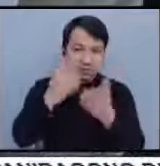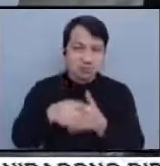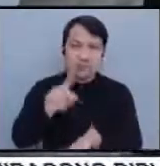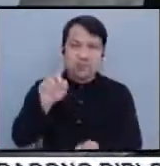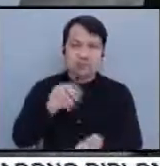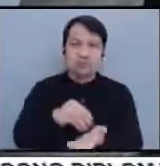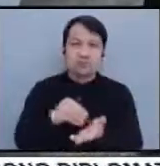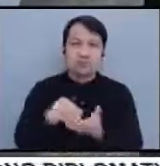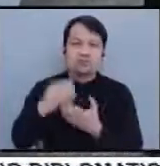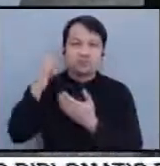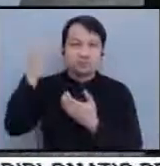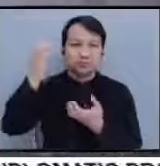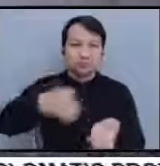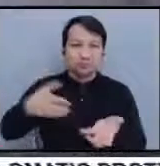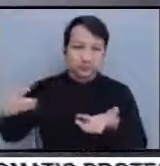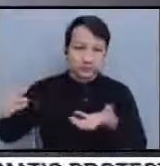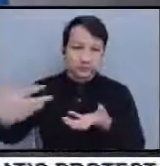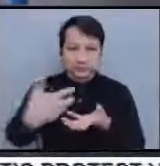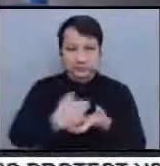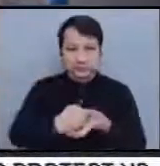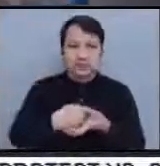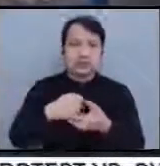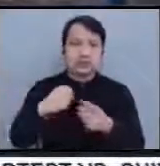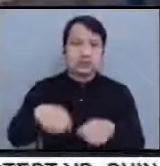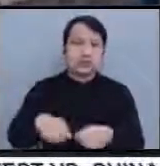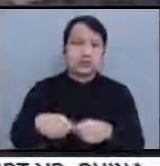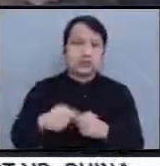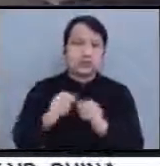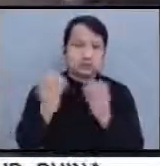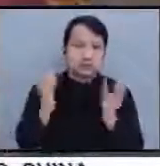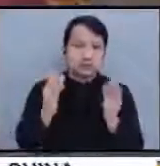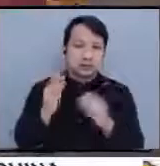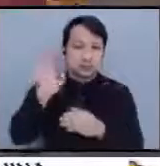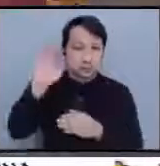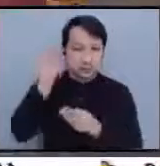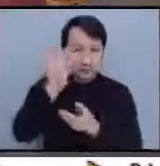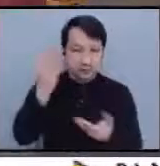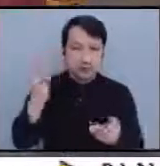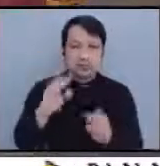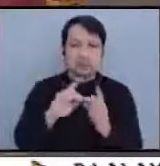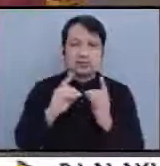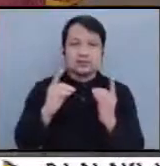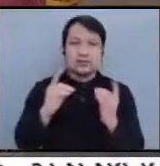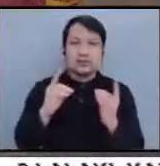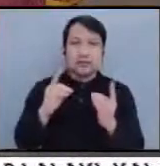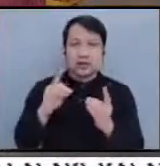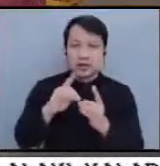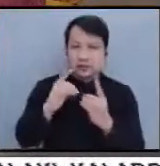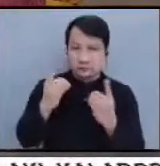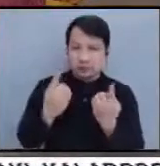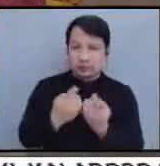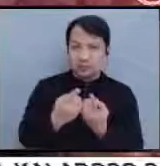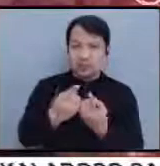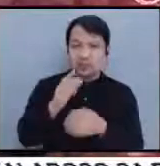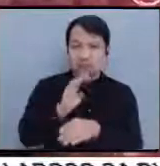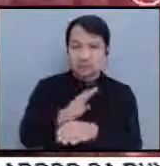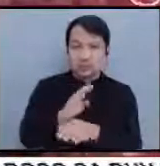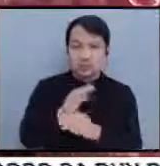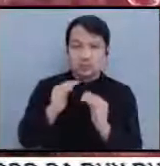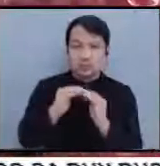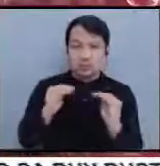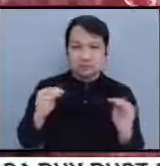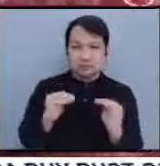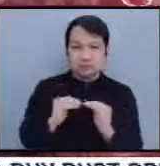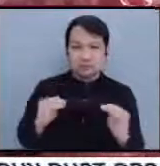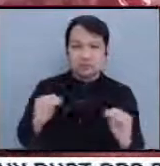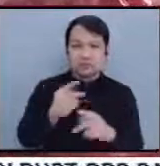ng smuggled products ang nakumpiska. Kaugnay nito, nanawagan ng DA sa mga negosyante na gawing patas ang patong sa presyo ng mga